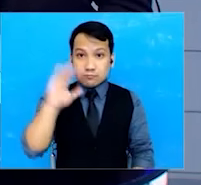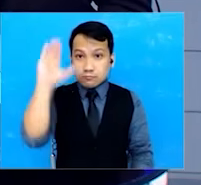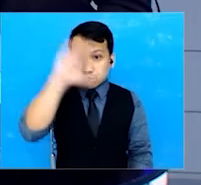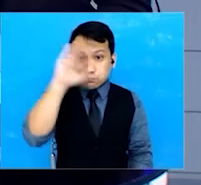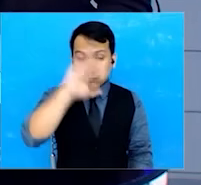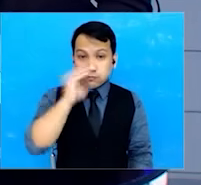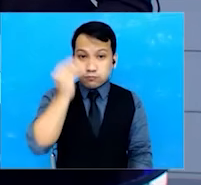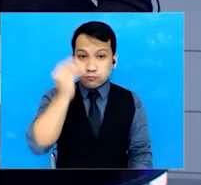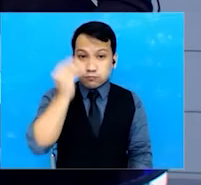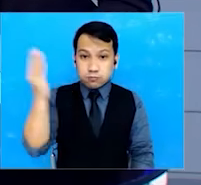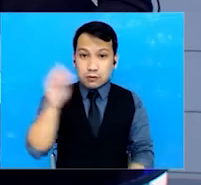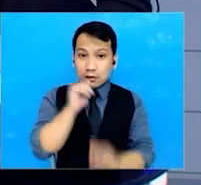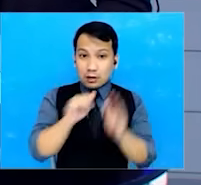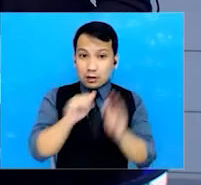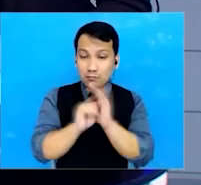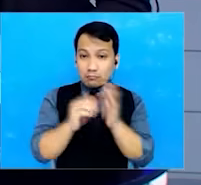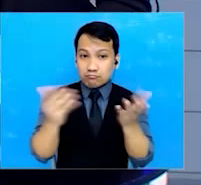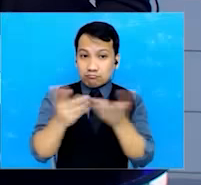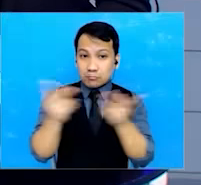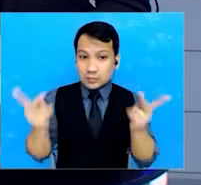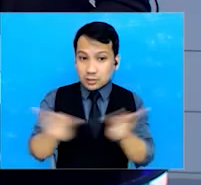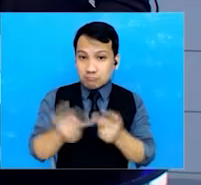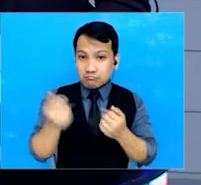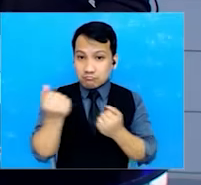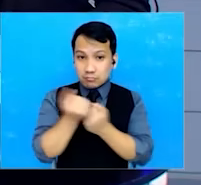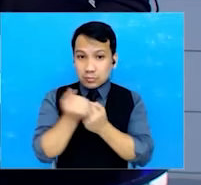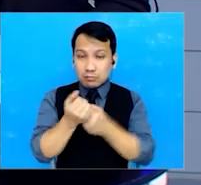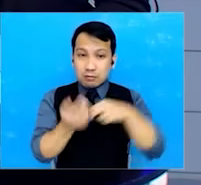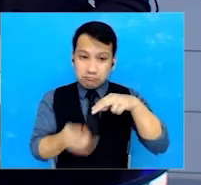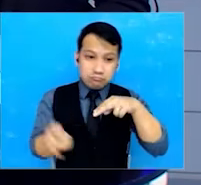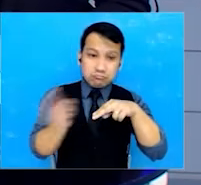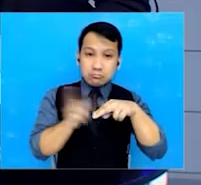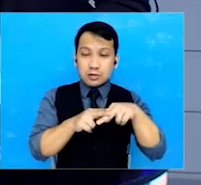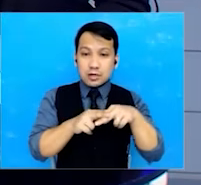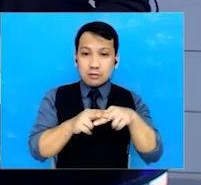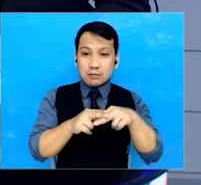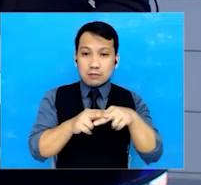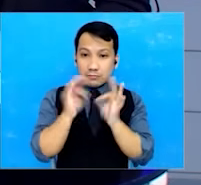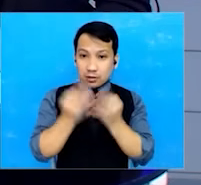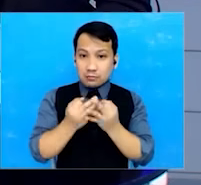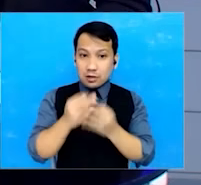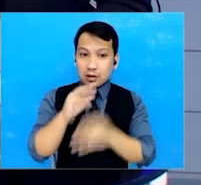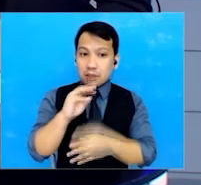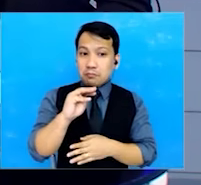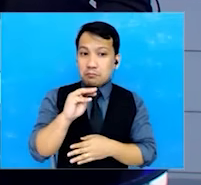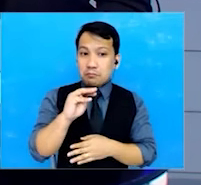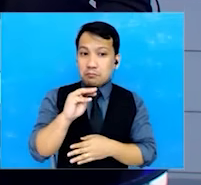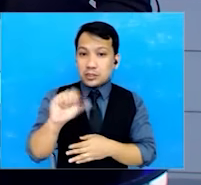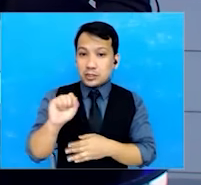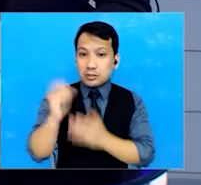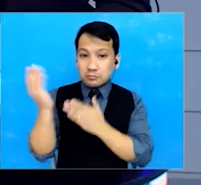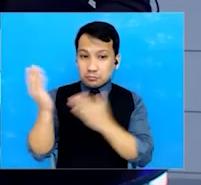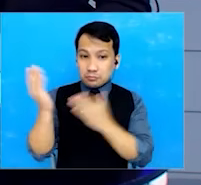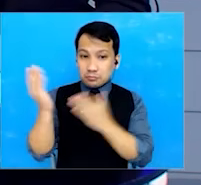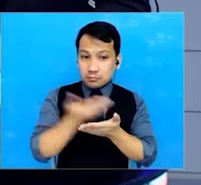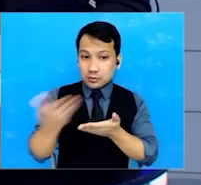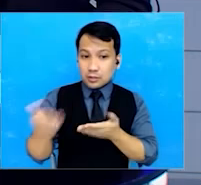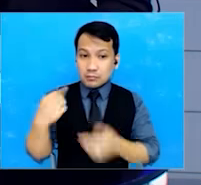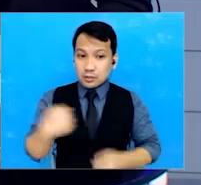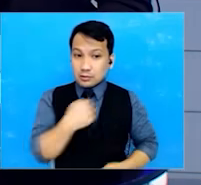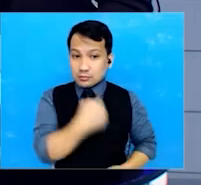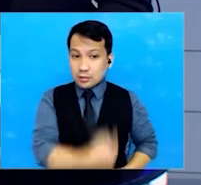ng supplier. Pinatungan lang daw ng Parmalee ang medical supplies na binili nila sa isang Chinese